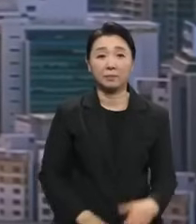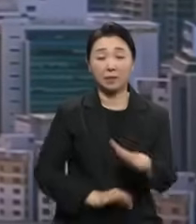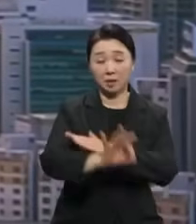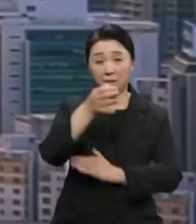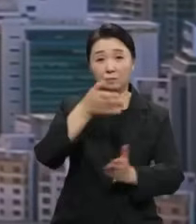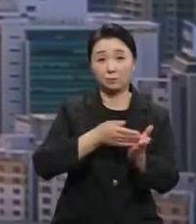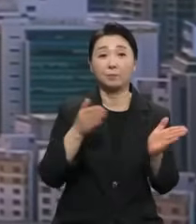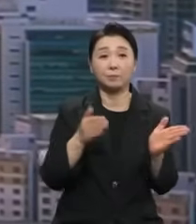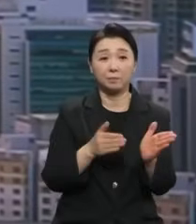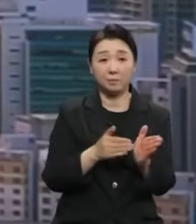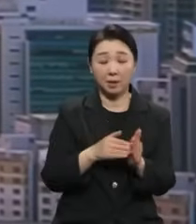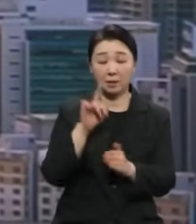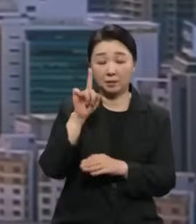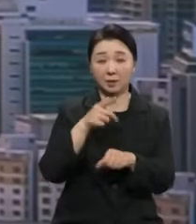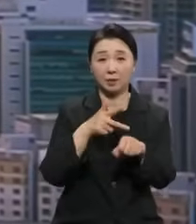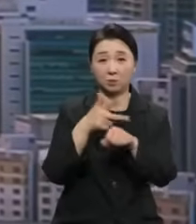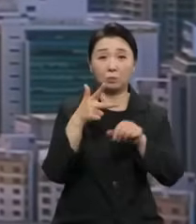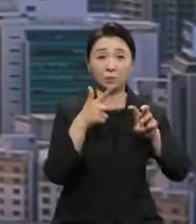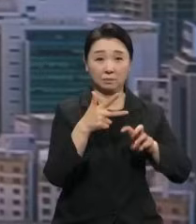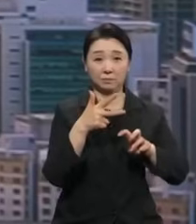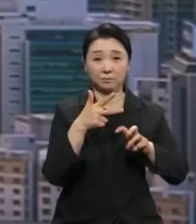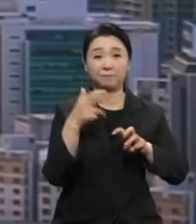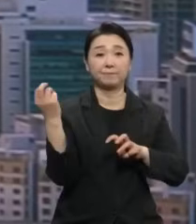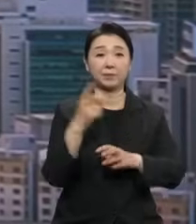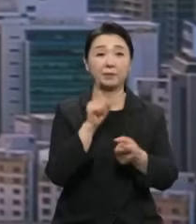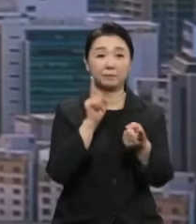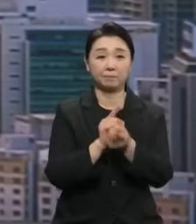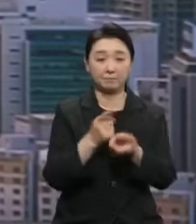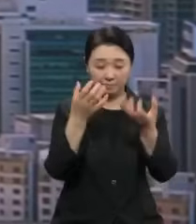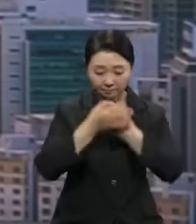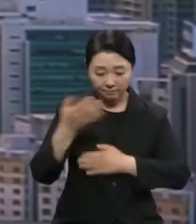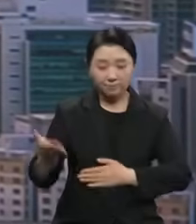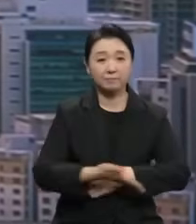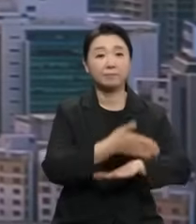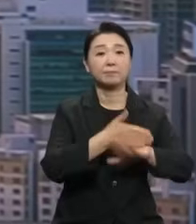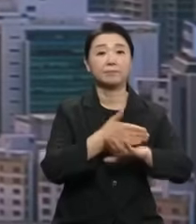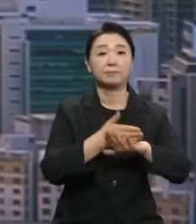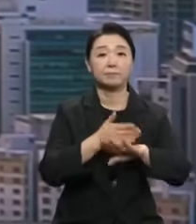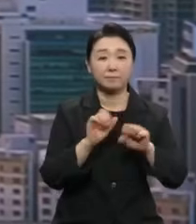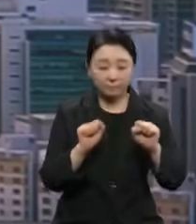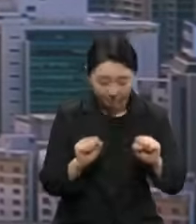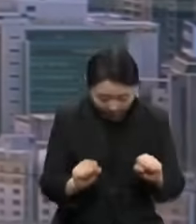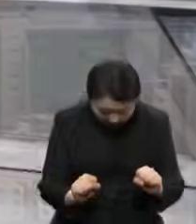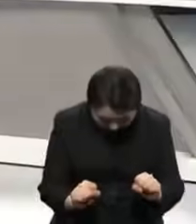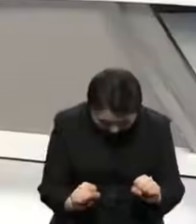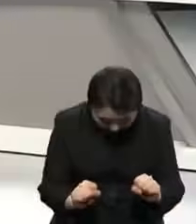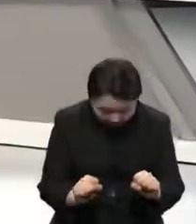JTBC 아침엔을 마칩니다. 내일도 7시 반에 아침을 열겠습니다. 시청해주셔서 감사합니다.